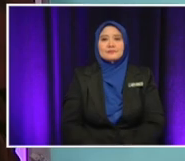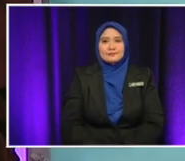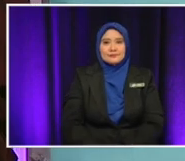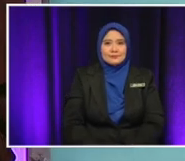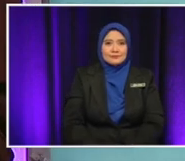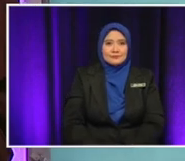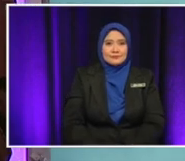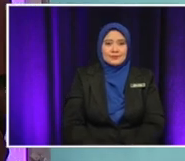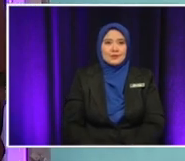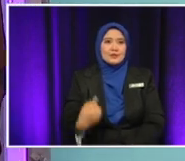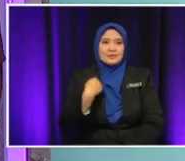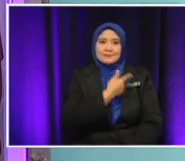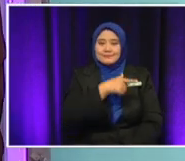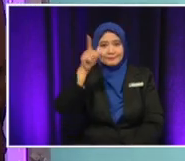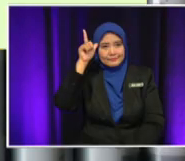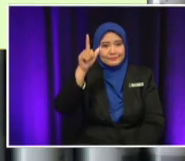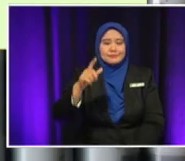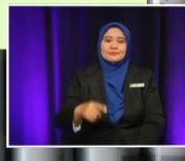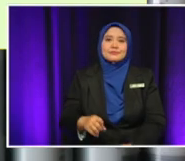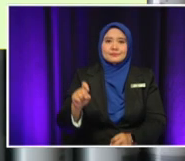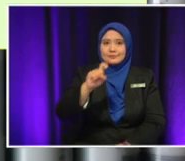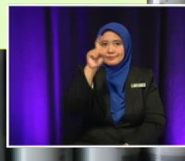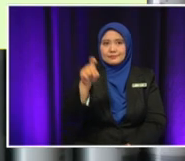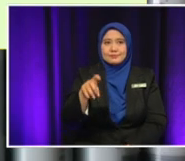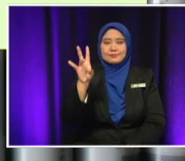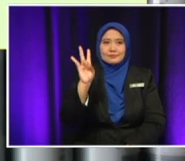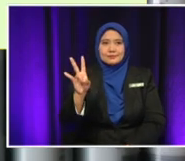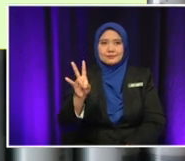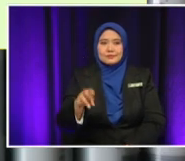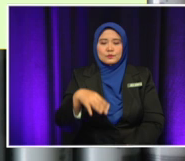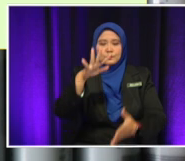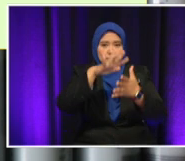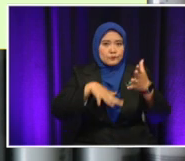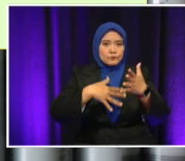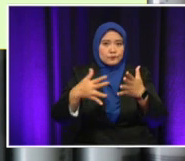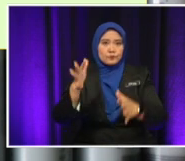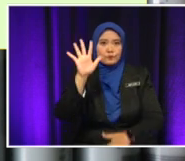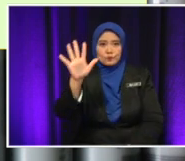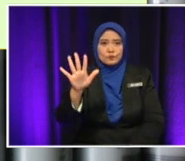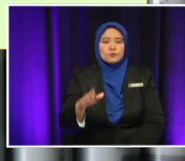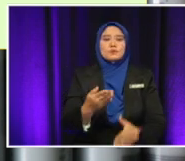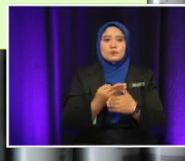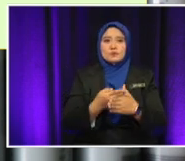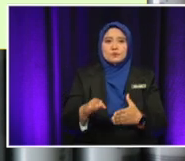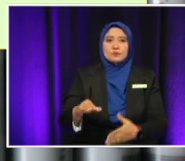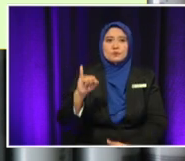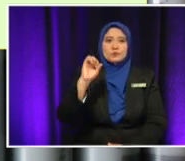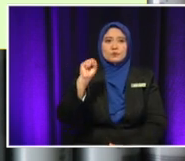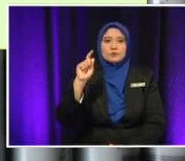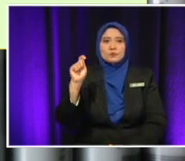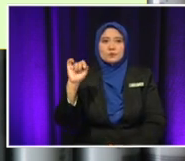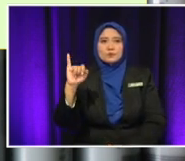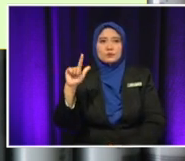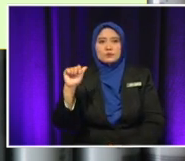Oke kita lihat soalnya yang berikutnya soal yang ketujuh jadwal 5 menunjuk merupakan sebagian istilah yang digunakan dalam